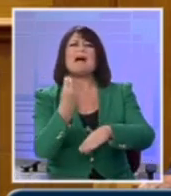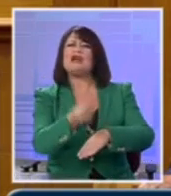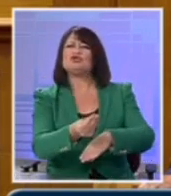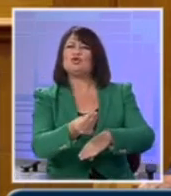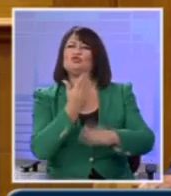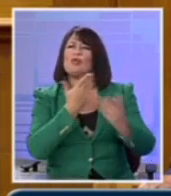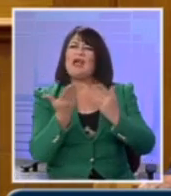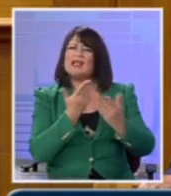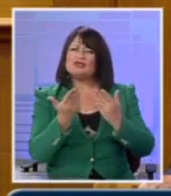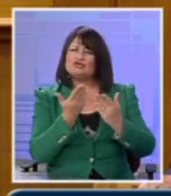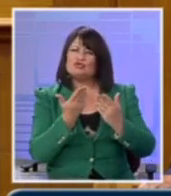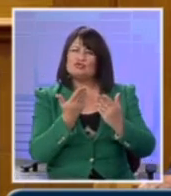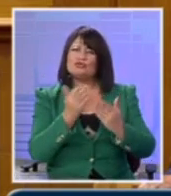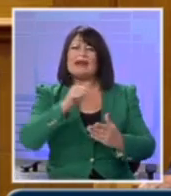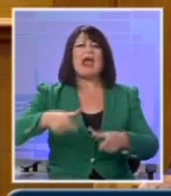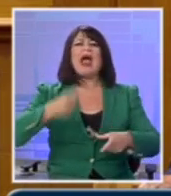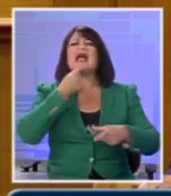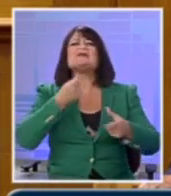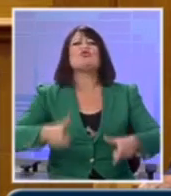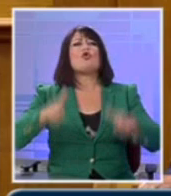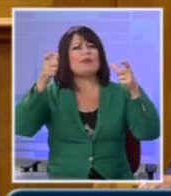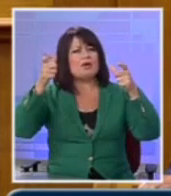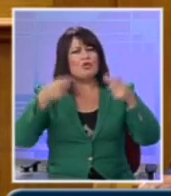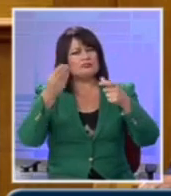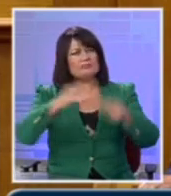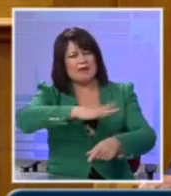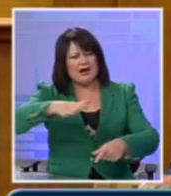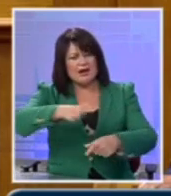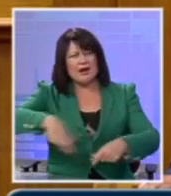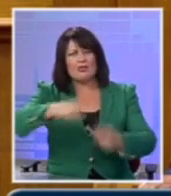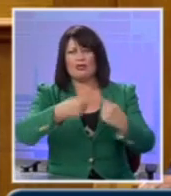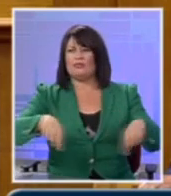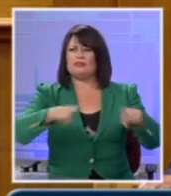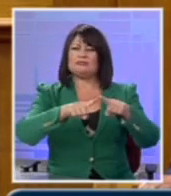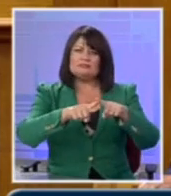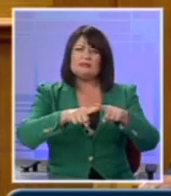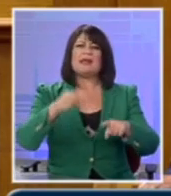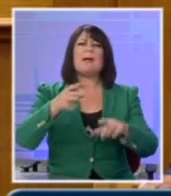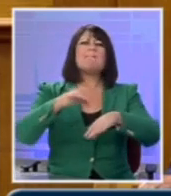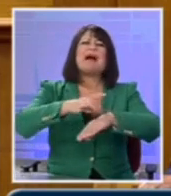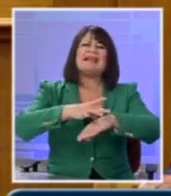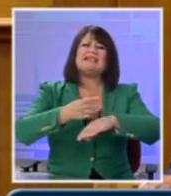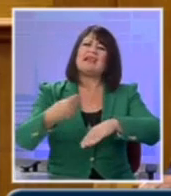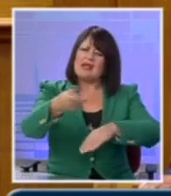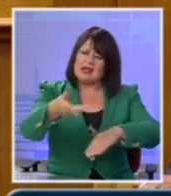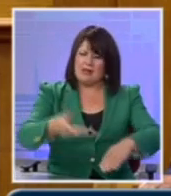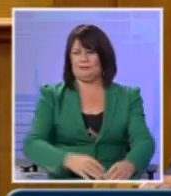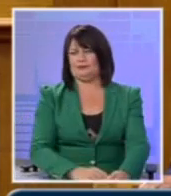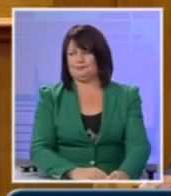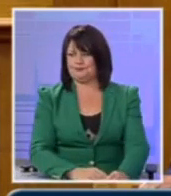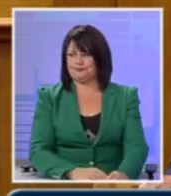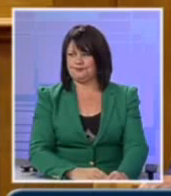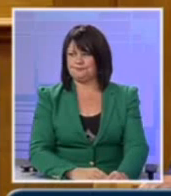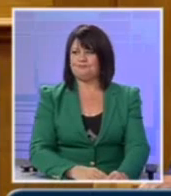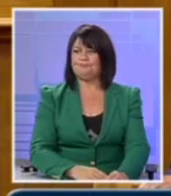της ΑΕΝ Ασπροπύργου, η απόδοση του παραλιακού μετόπου του λιμανιού της Πάτρας στο Δήμο Πατρέων και άλλες. Υπάρχει όντως